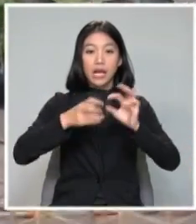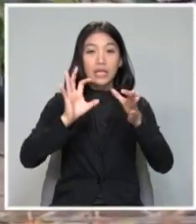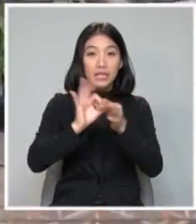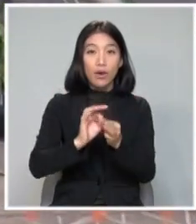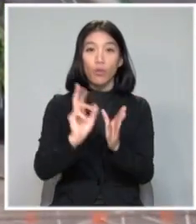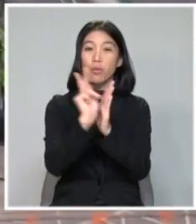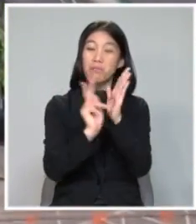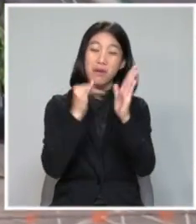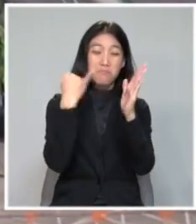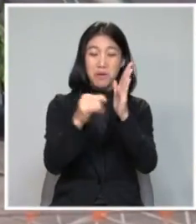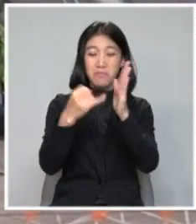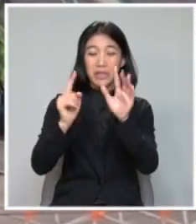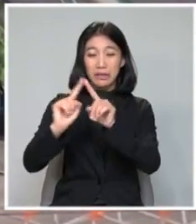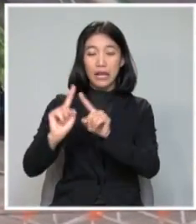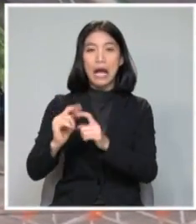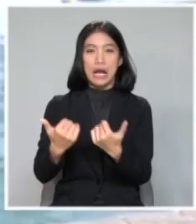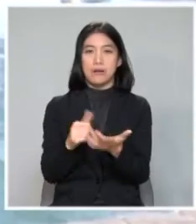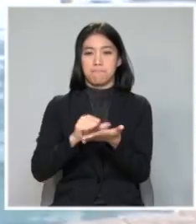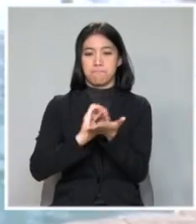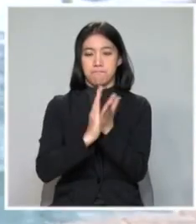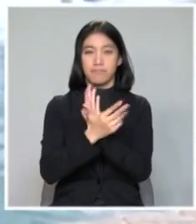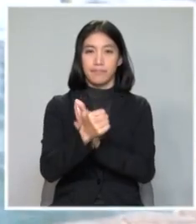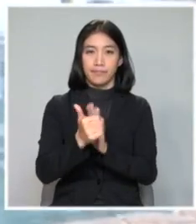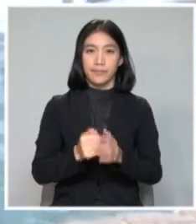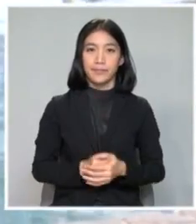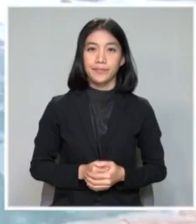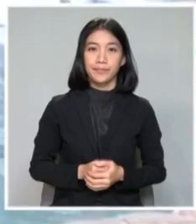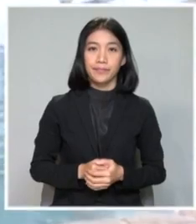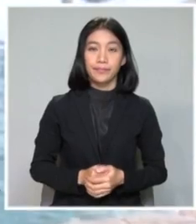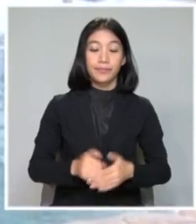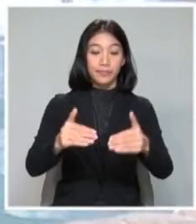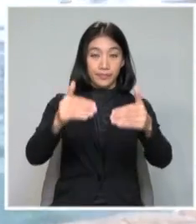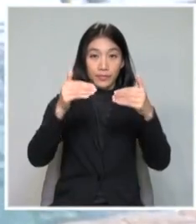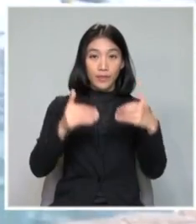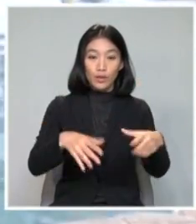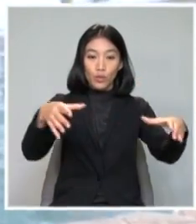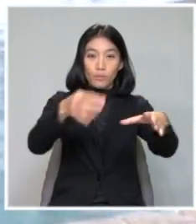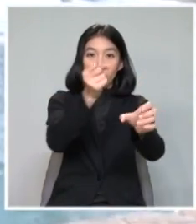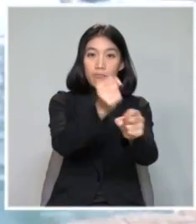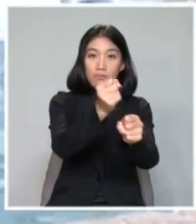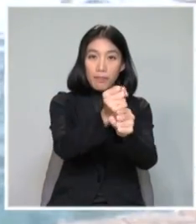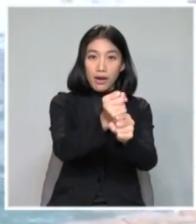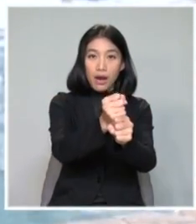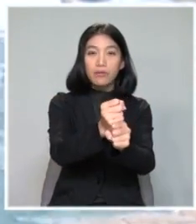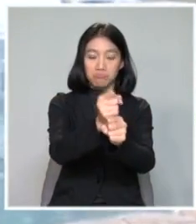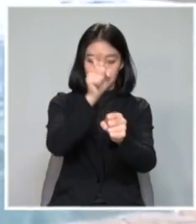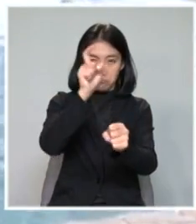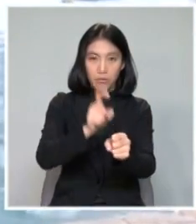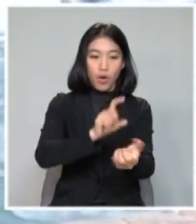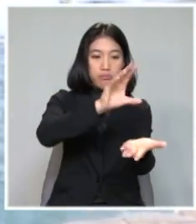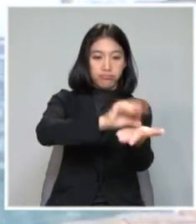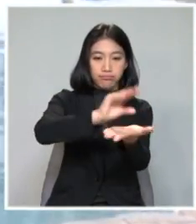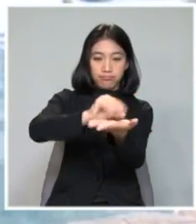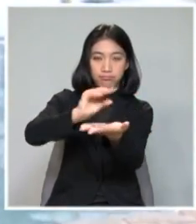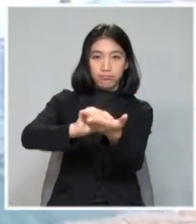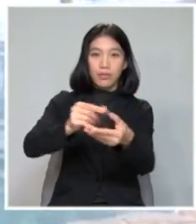ดกฎหมายของประเทศไทยครับหลังจากนี้ครับคณะทำงานจะรวบรวมข้อมูลเอกสารทั้งหมดเพื่อเข้าตรวจส